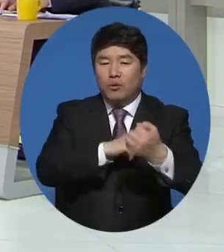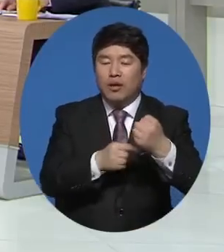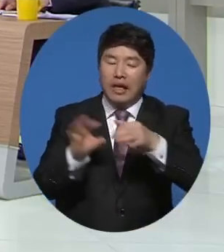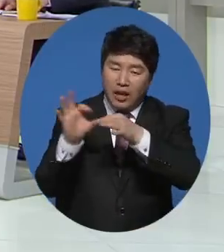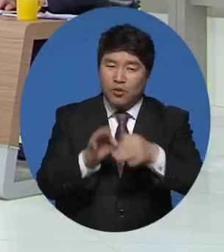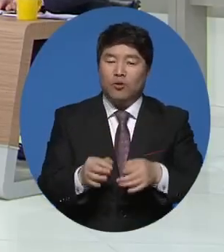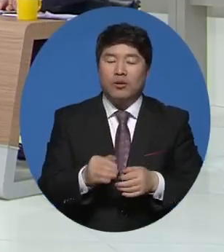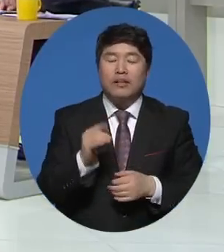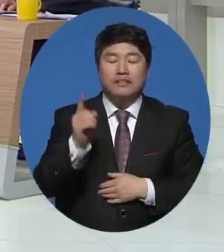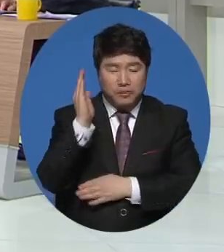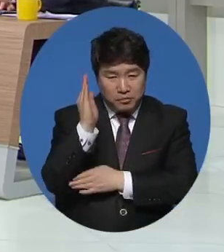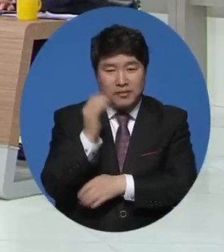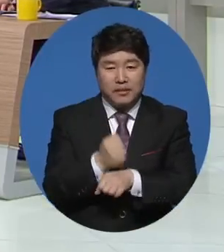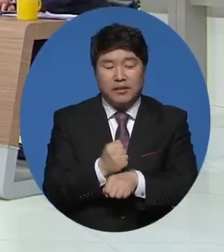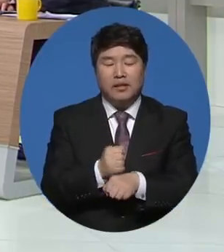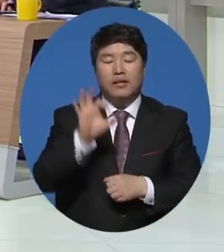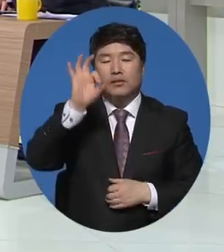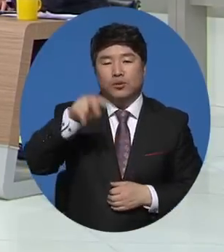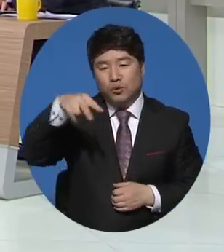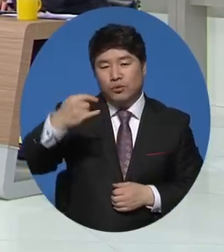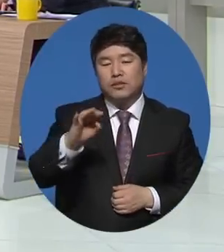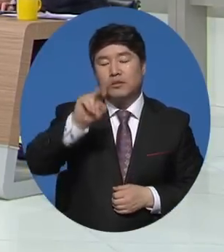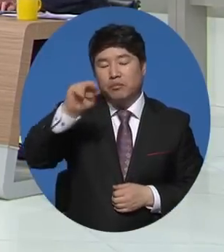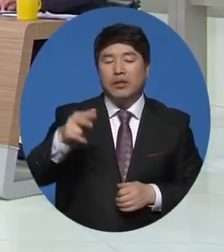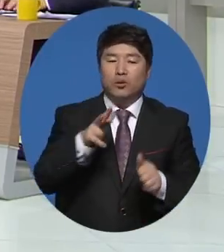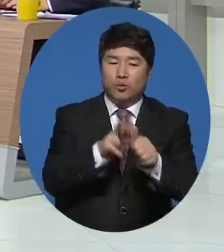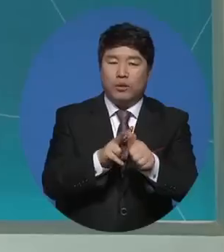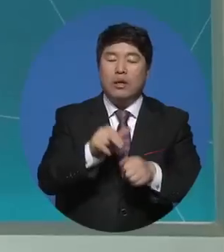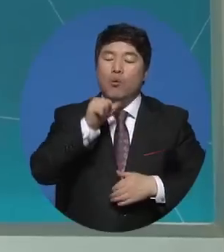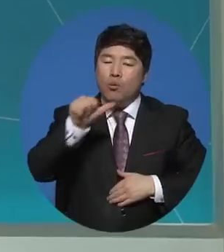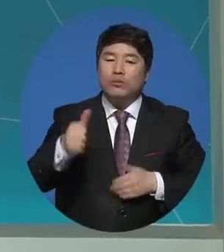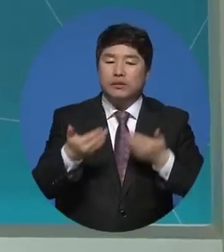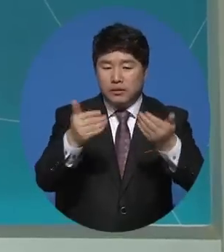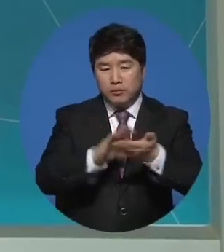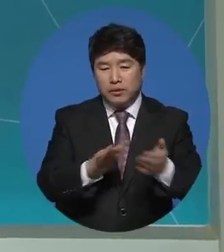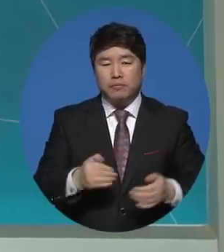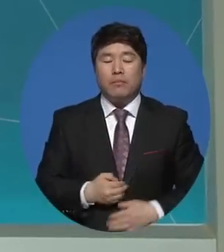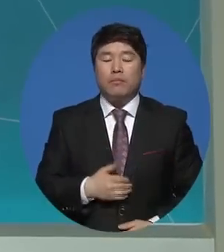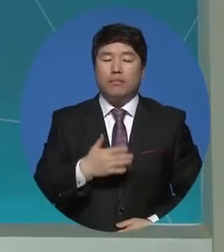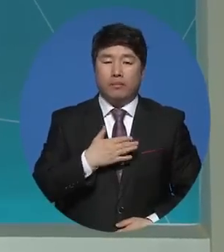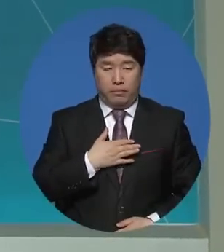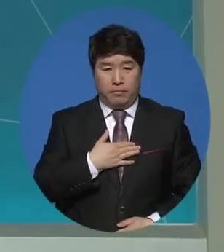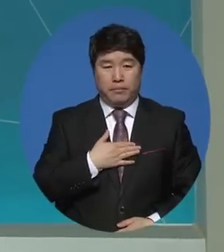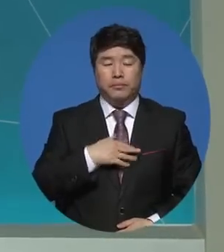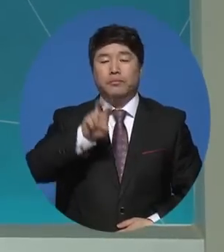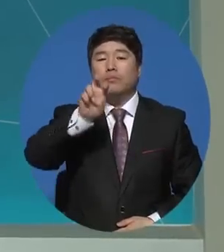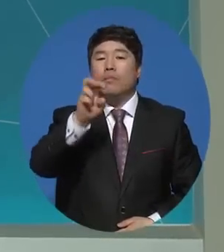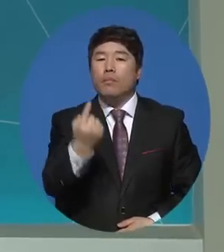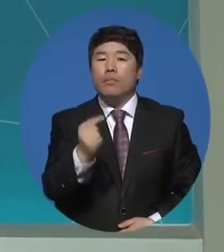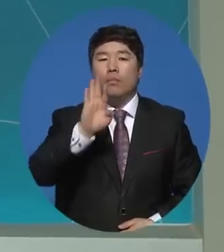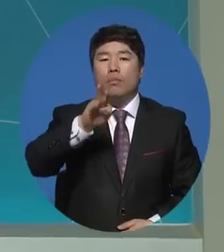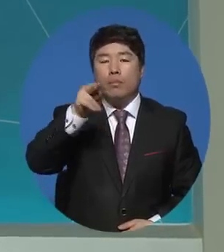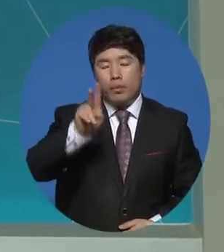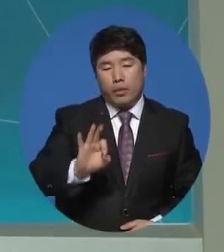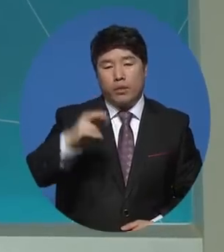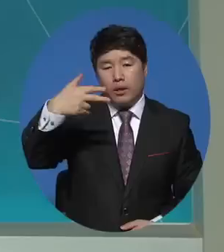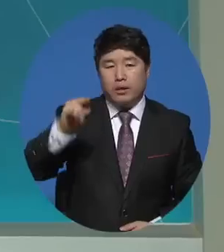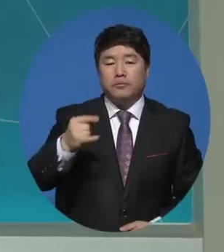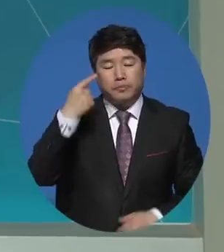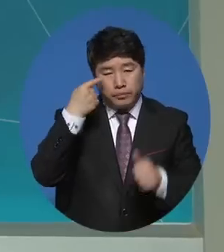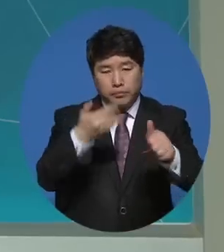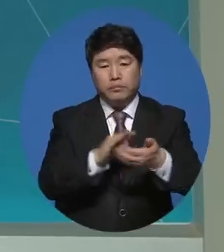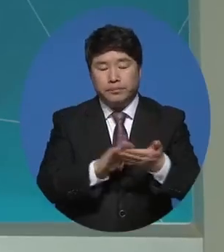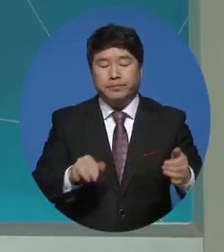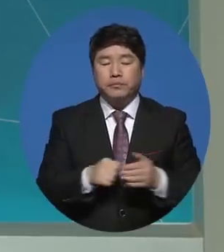하시는게 어떨까요네 유승민 후보에게 5분 드리겠습니다 저는 뭐 모병제 한번 물어봅시다 저는 모병제는